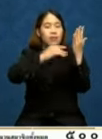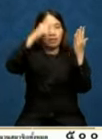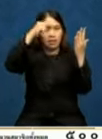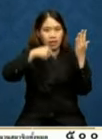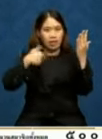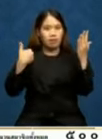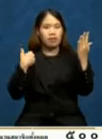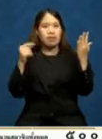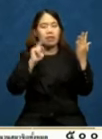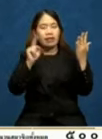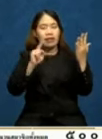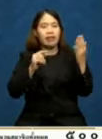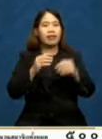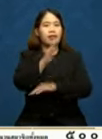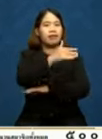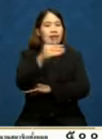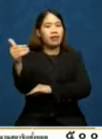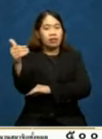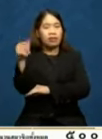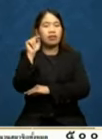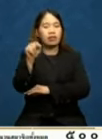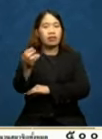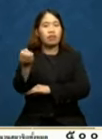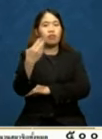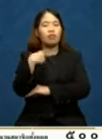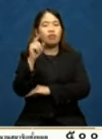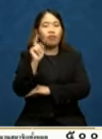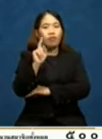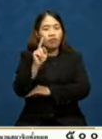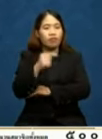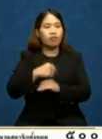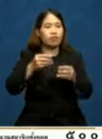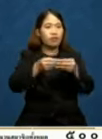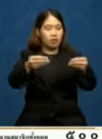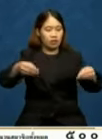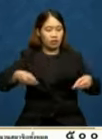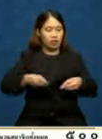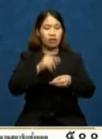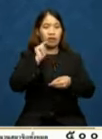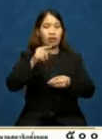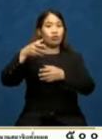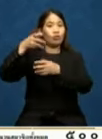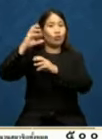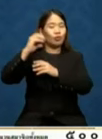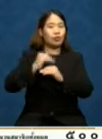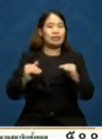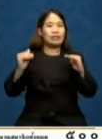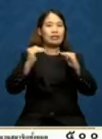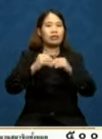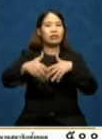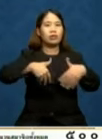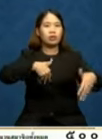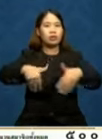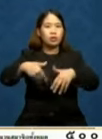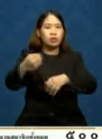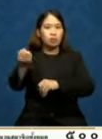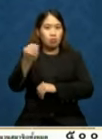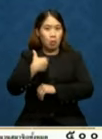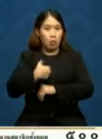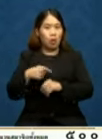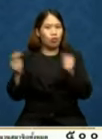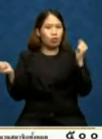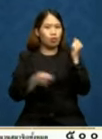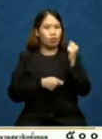กังวลของนานาชาติมาโดยตลอดค่ะในการยืนยันรายงานทบทวนสถานการณ์สิทธิมนุษยชนว่าห้ามมีการลงโ